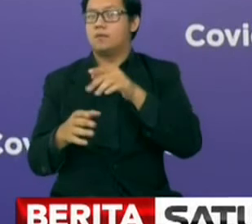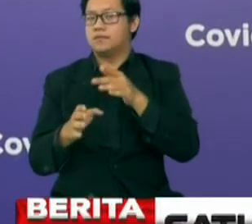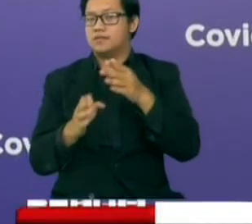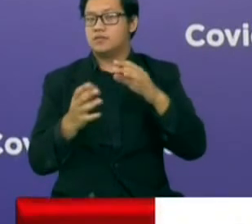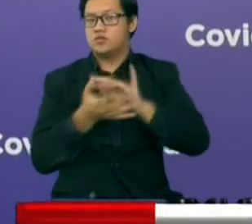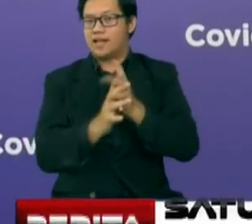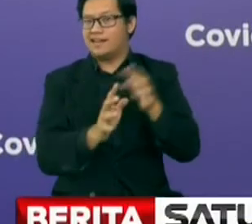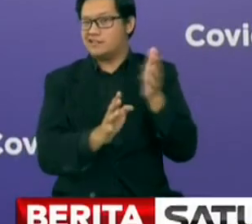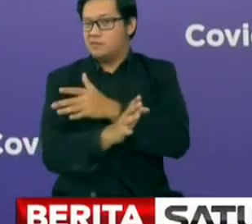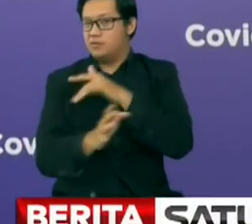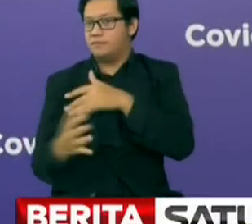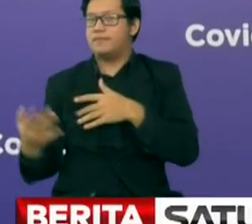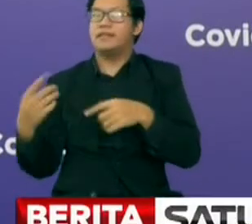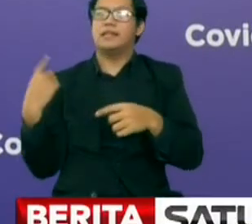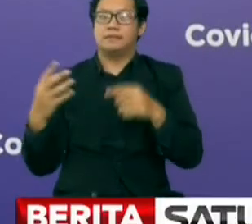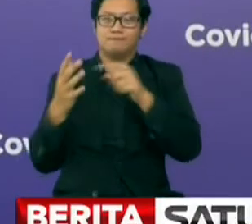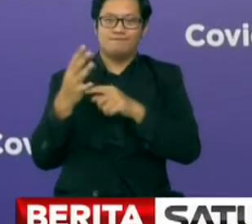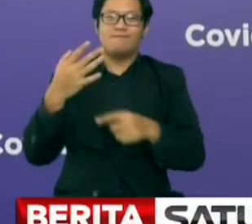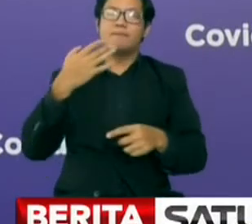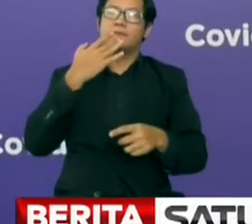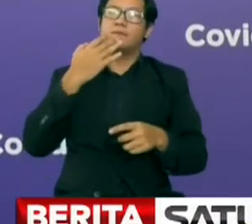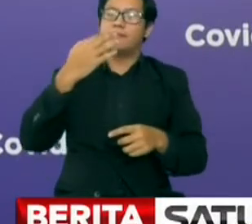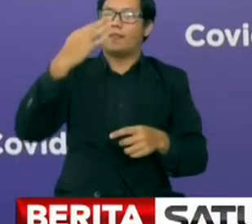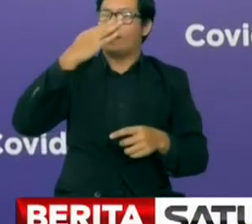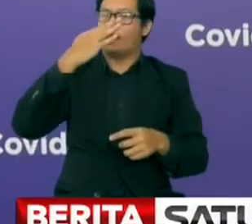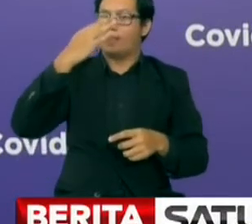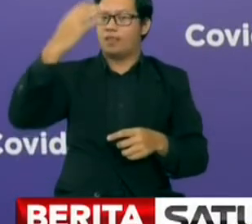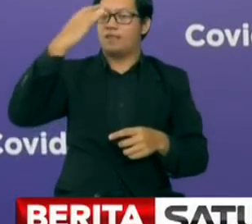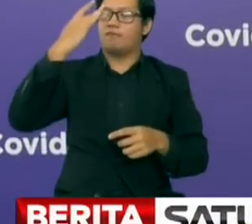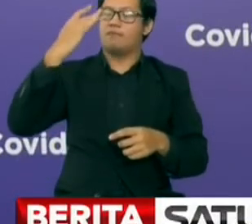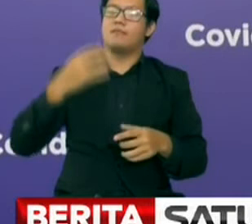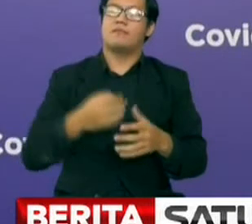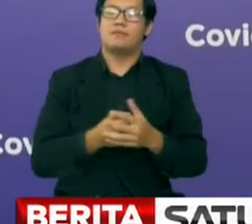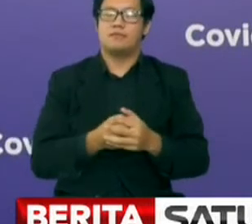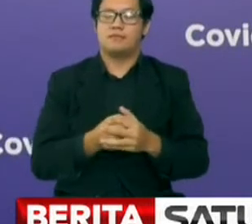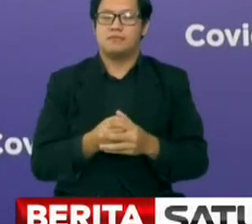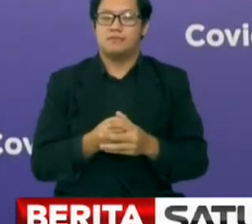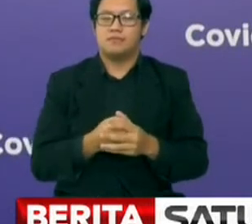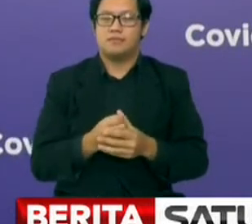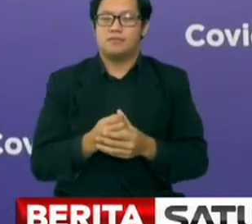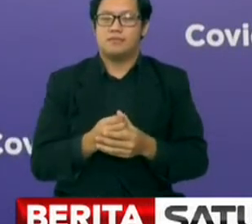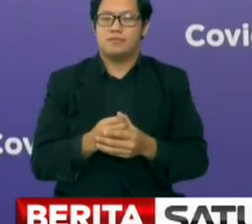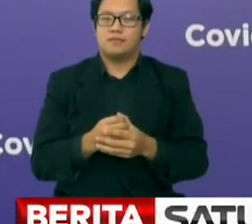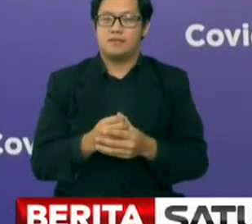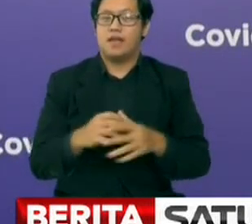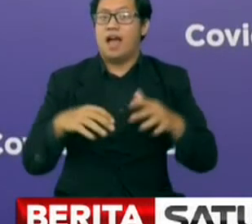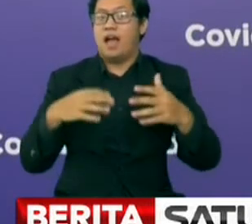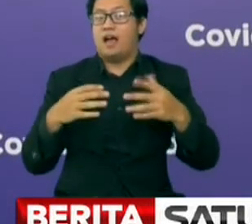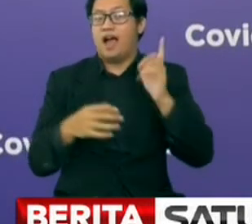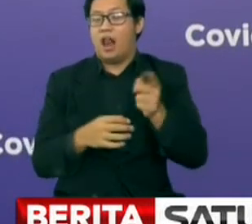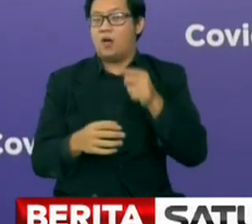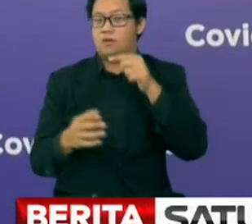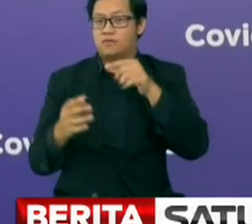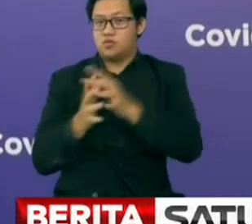mencuci tangan kita menyentuh wajah menyentuh mulut mata hidung dan Hai apabila